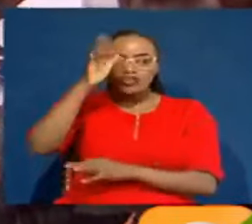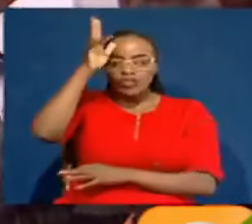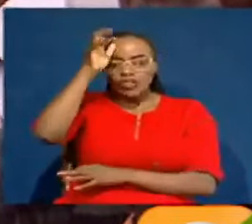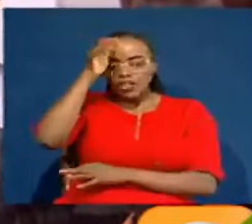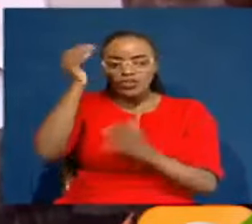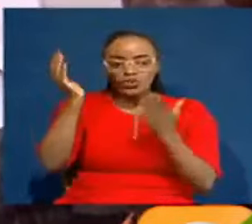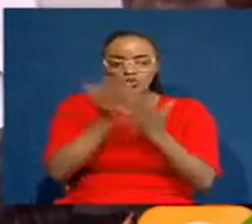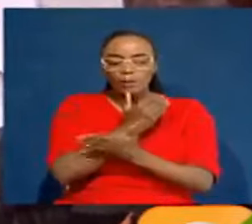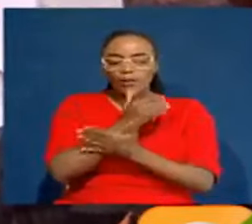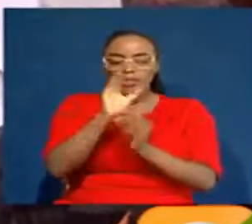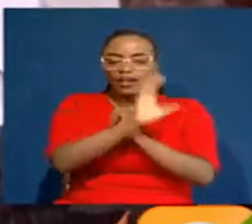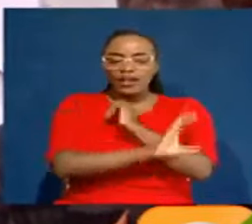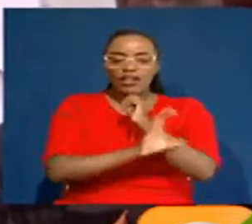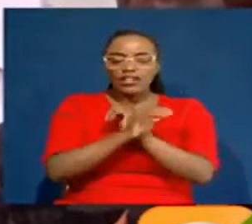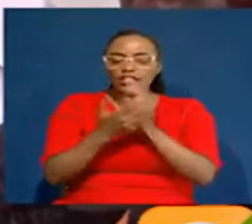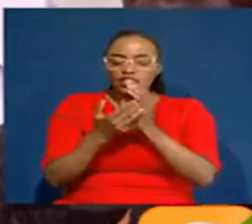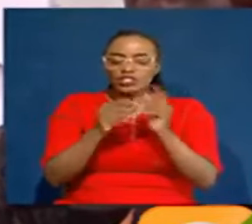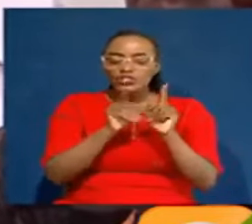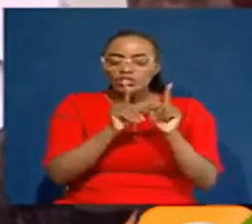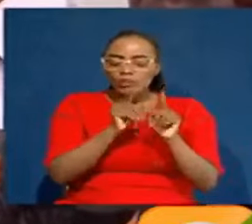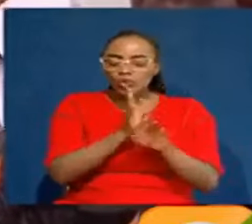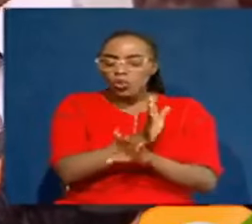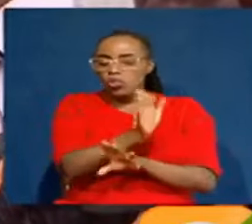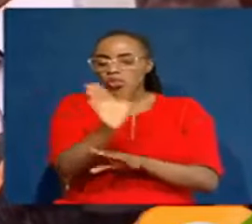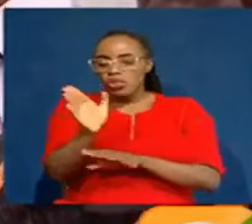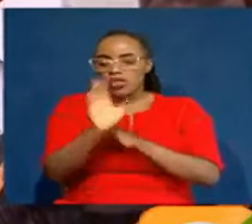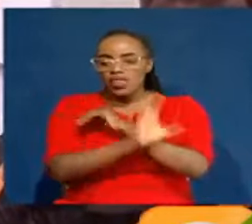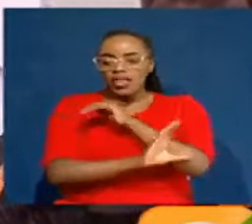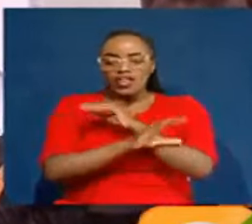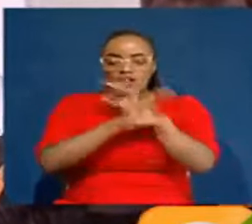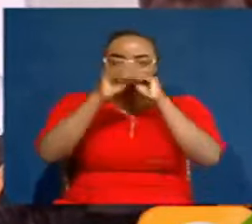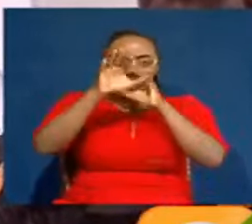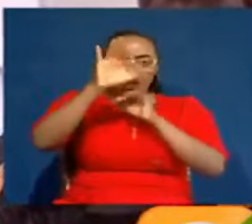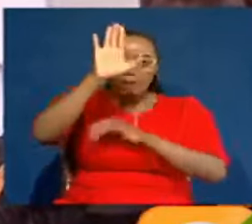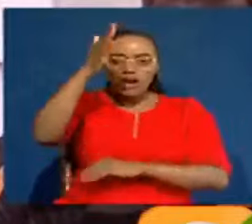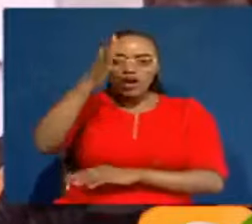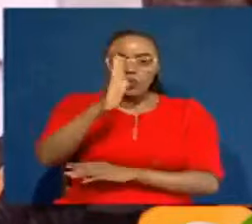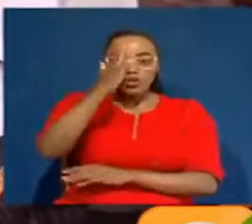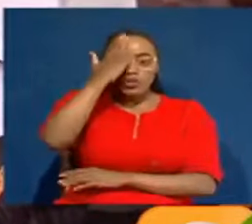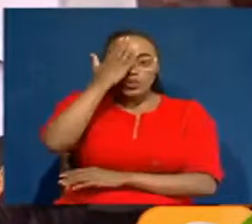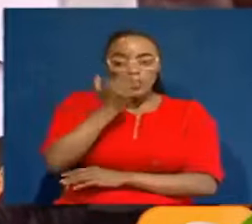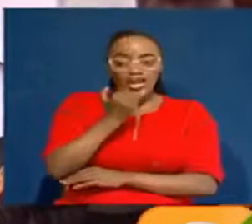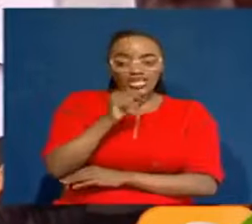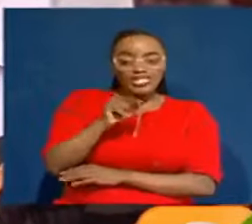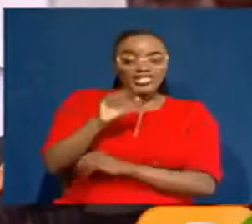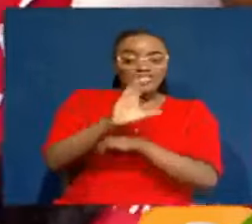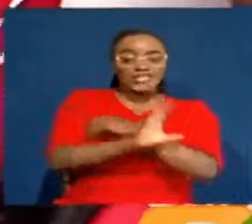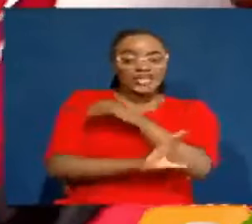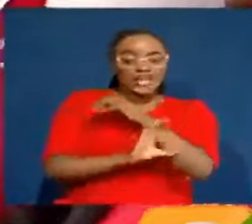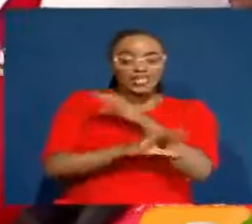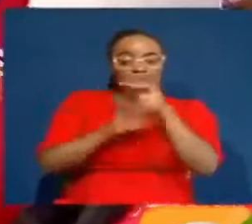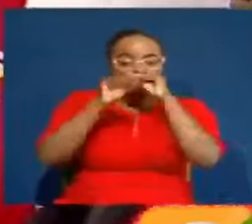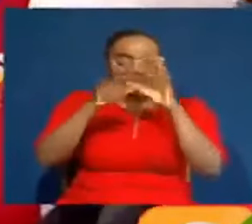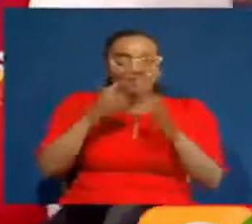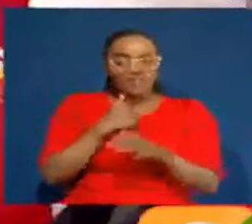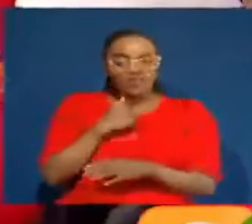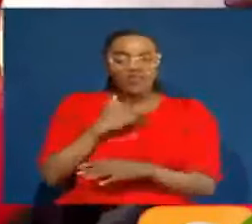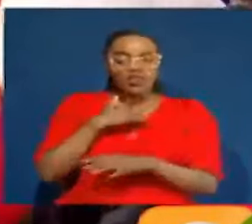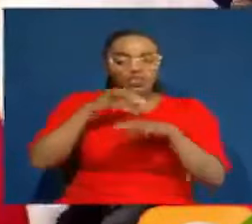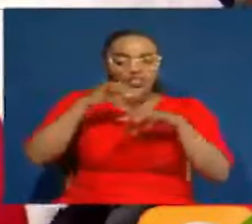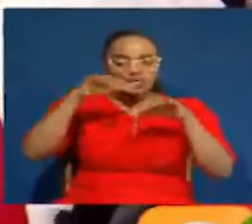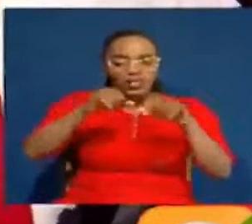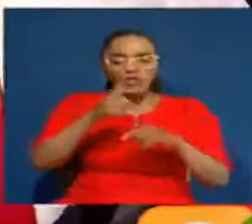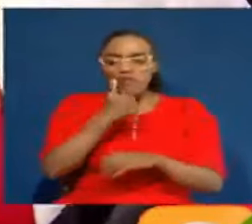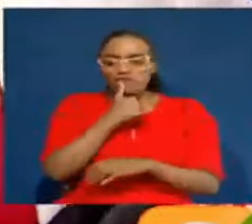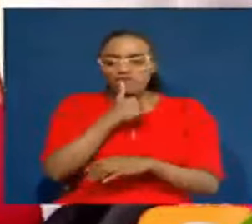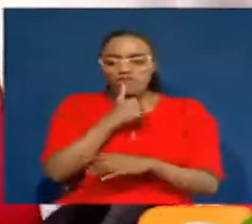inchi, itoe inchi katika njia za baraka yake, kwa sababu inchi imebarikiwa. We want to take that anointing, we take